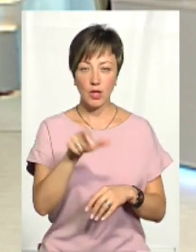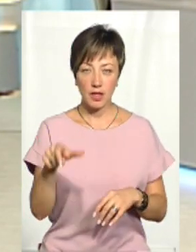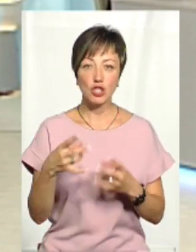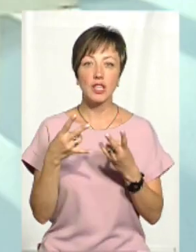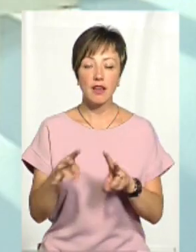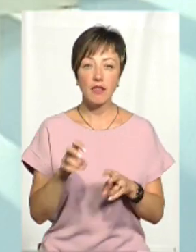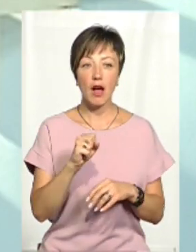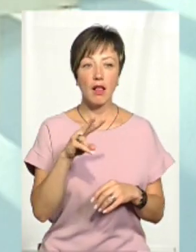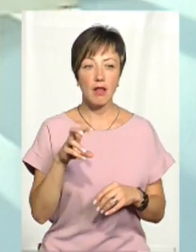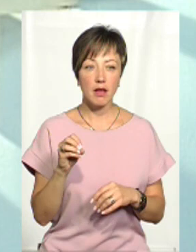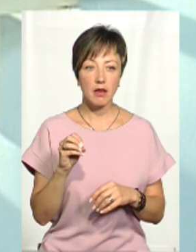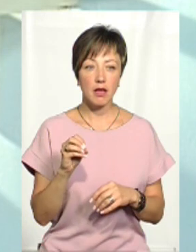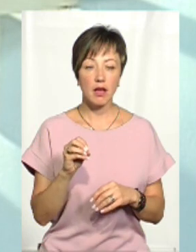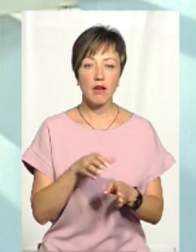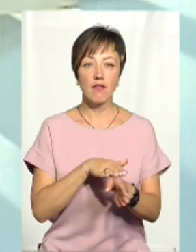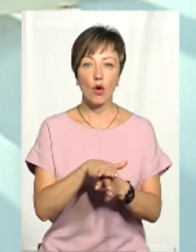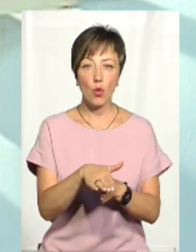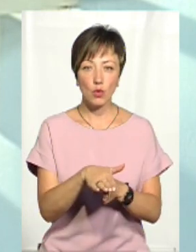як шкідливий, але